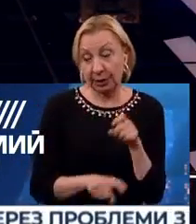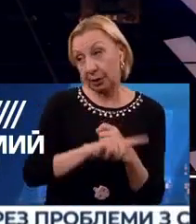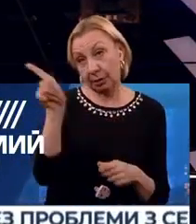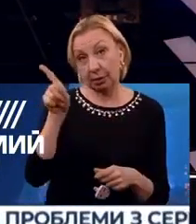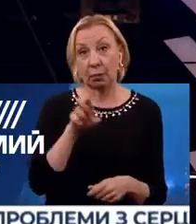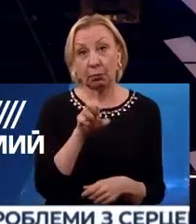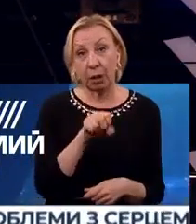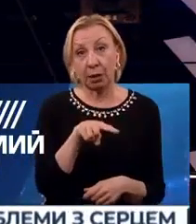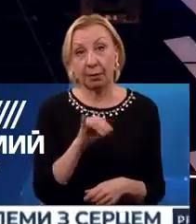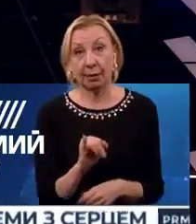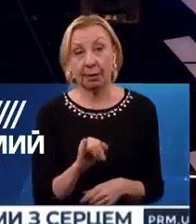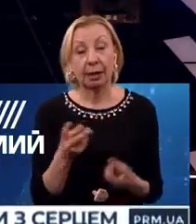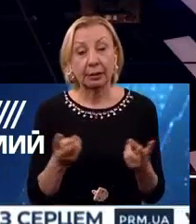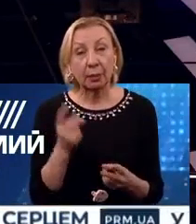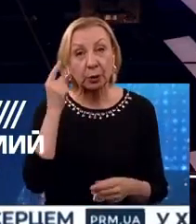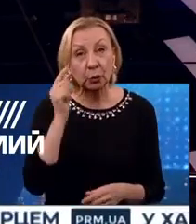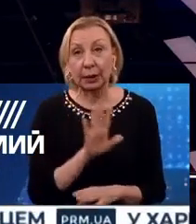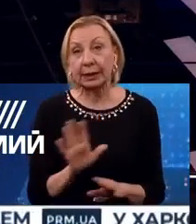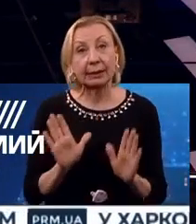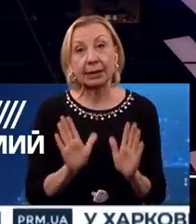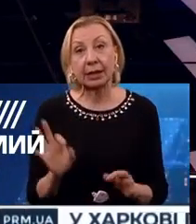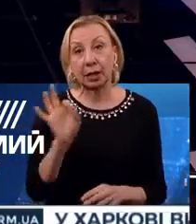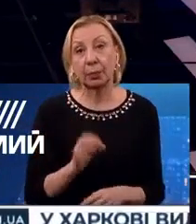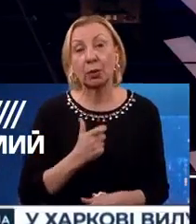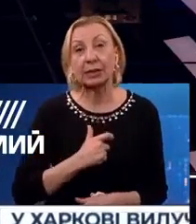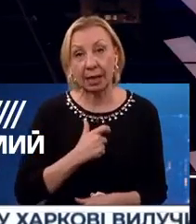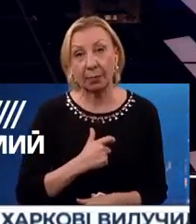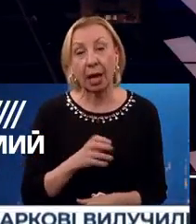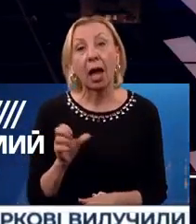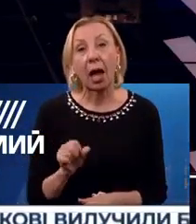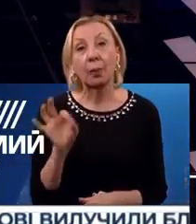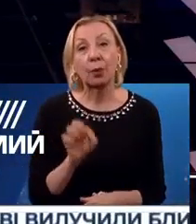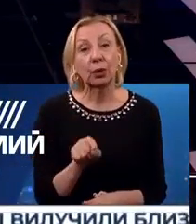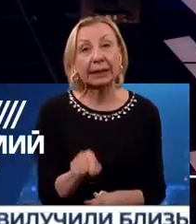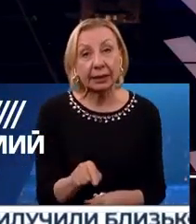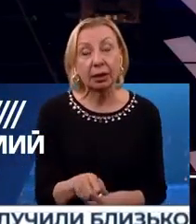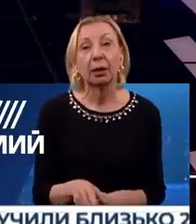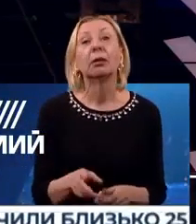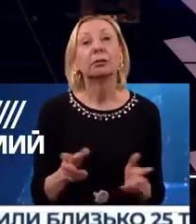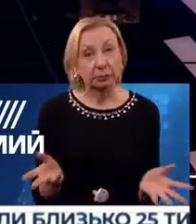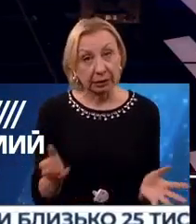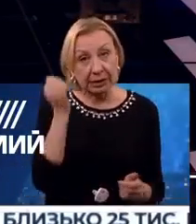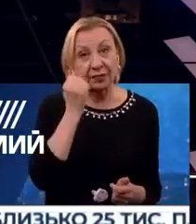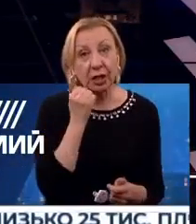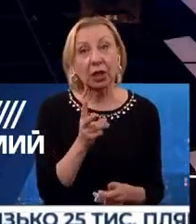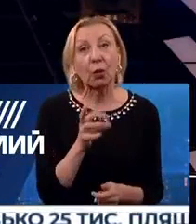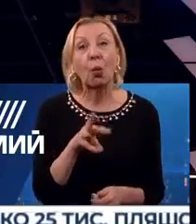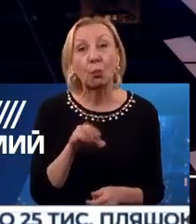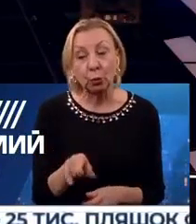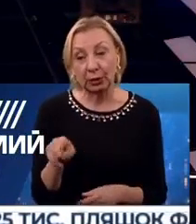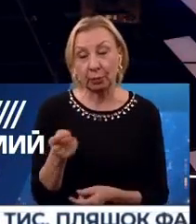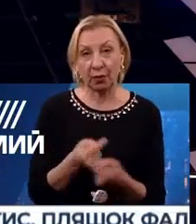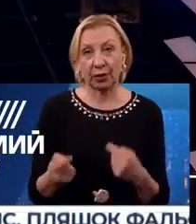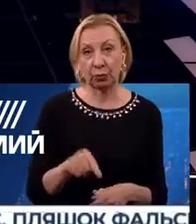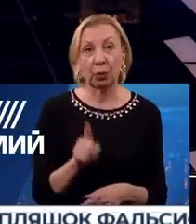тому що ти маєш думати не тільки про себе, а в тому числі і про тих, завдяки кому ти повернувся в Україну. Тому люди, це справді, на жаль,